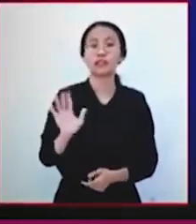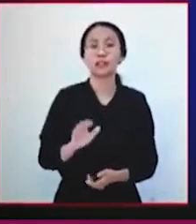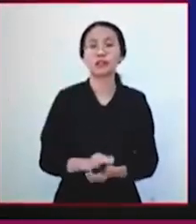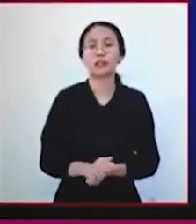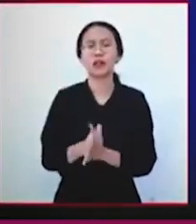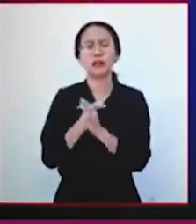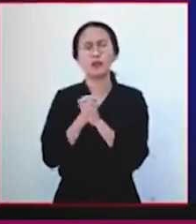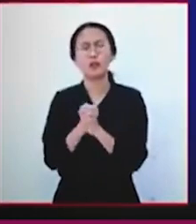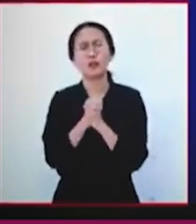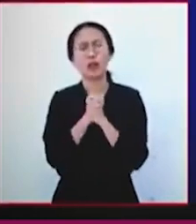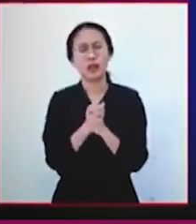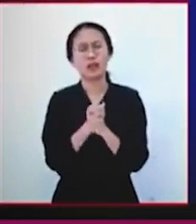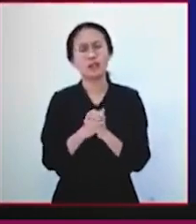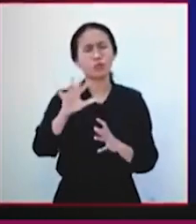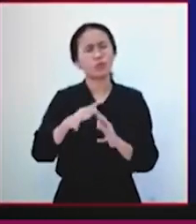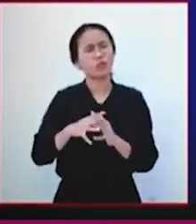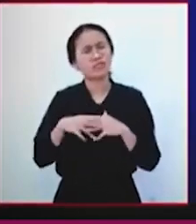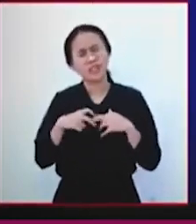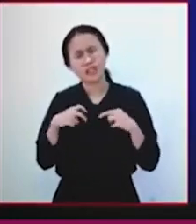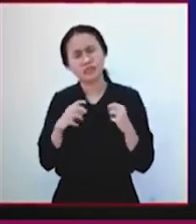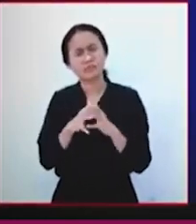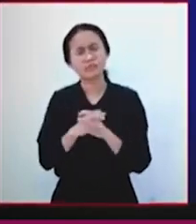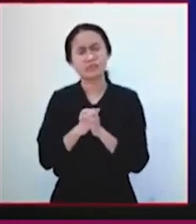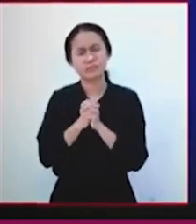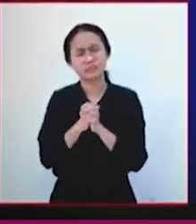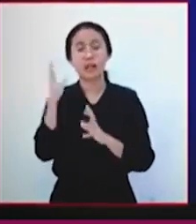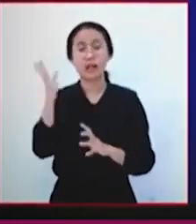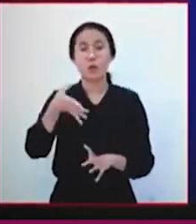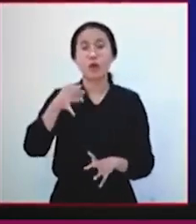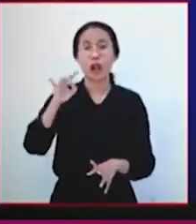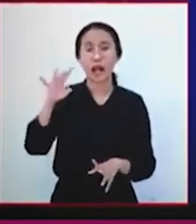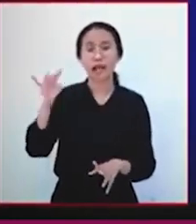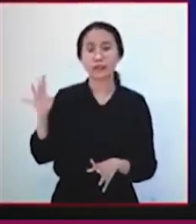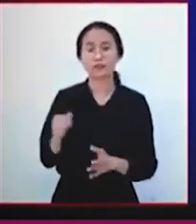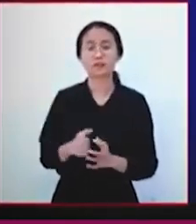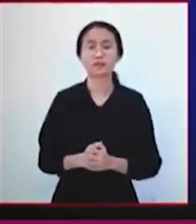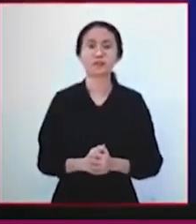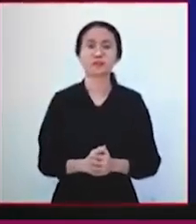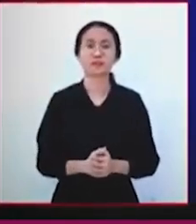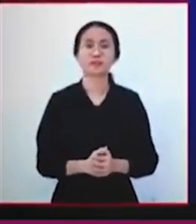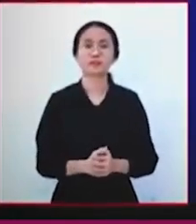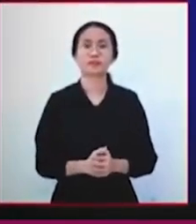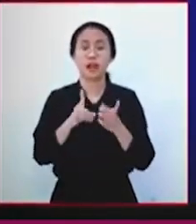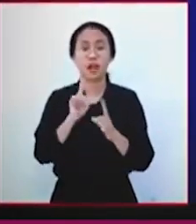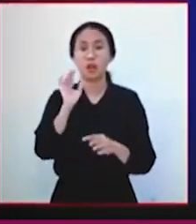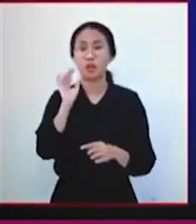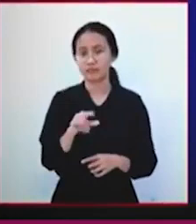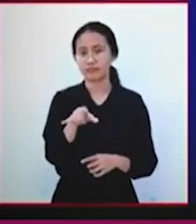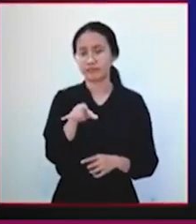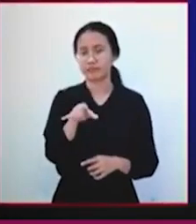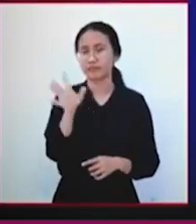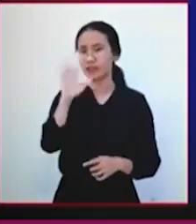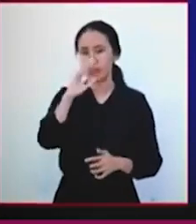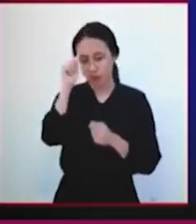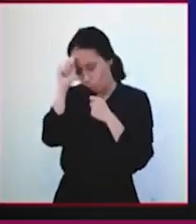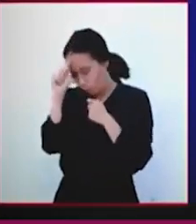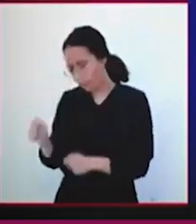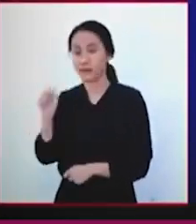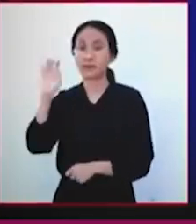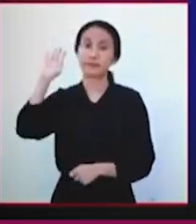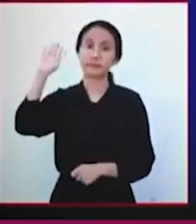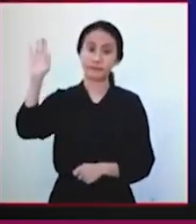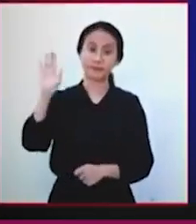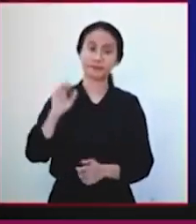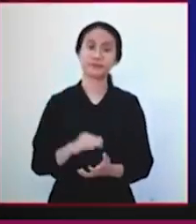berdoa Apakah kamu sungguh-sungguh berdoa atau kamu bikin urusan yang lain kalau kamu sedang tidak hormat kepada dia terlebih-lebih pada